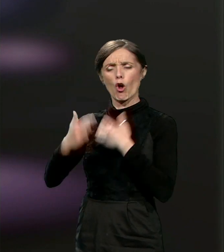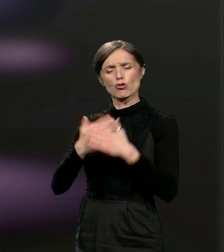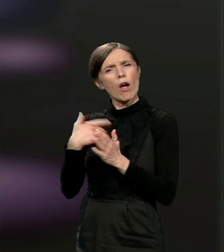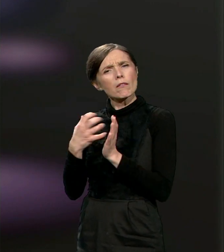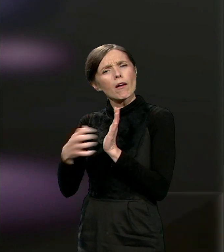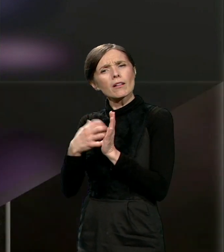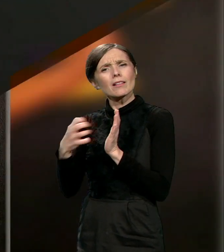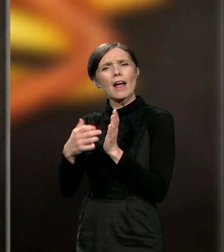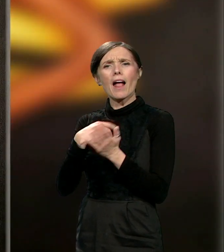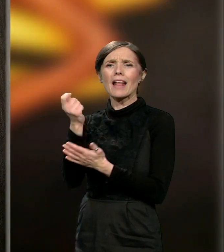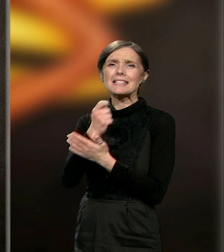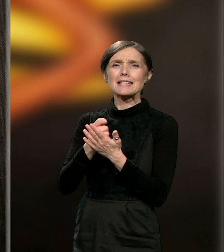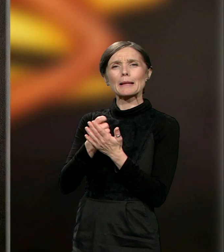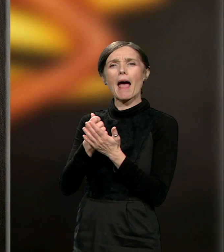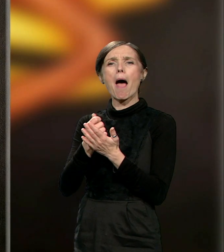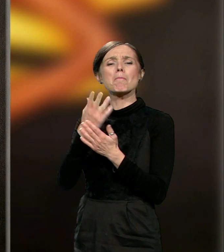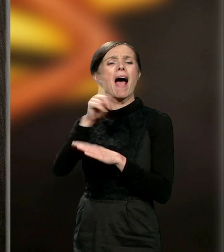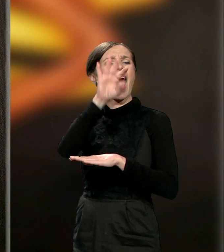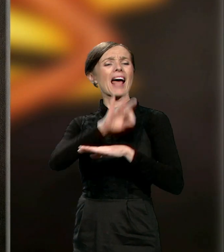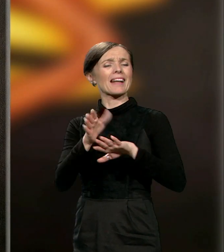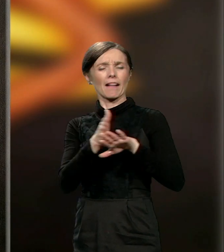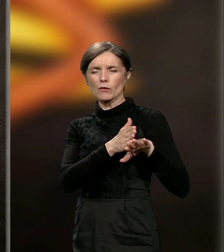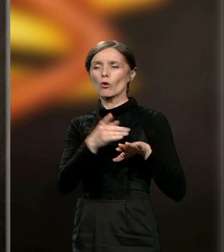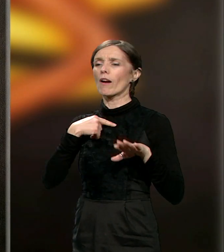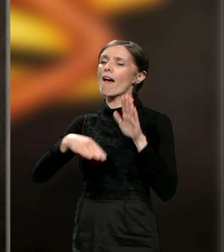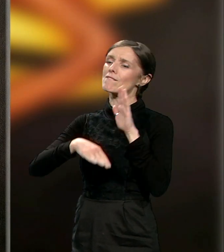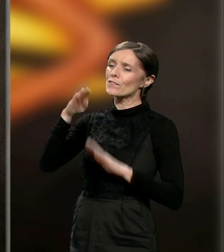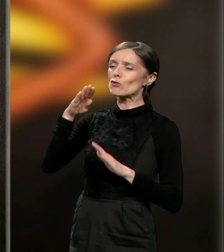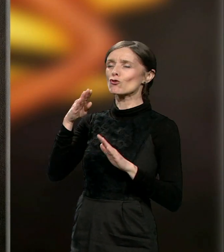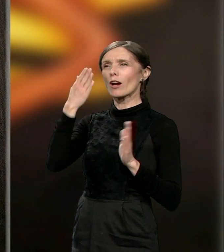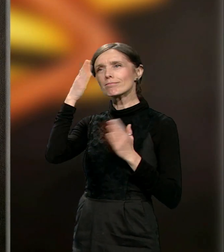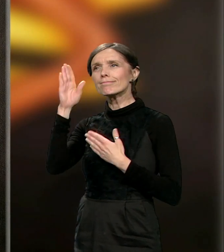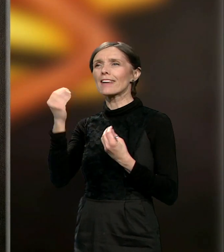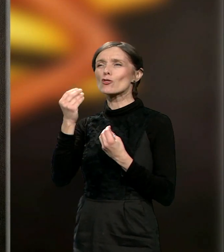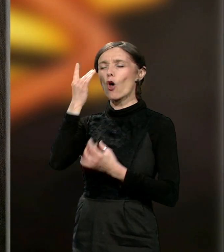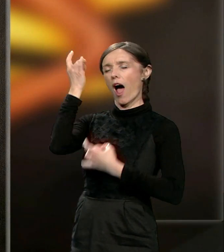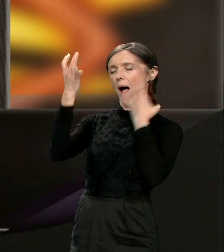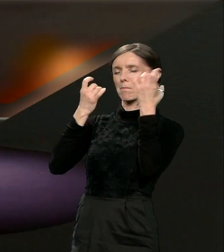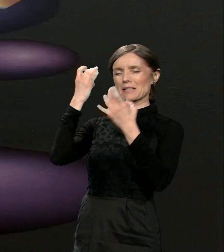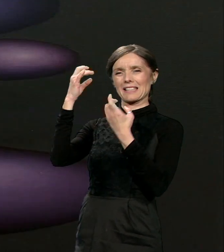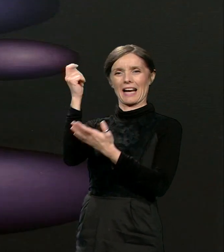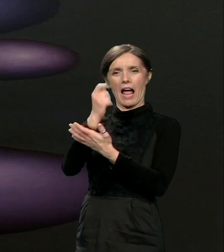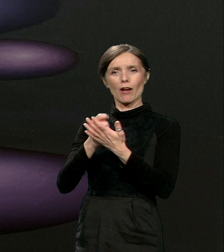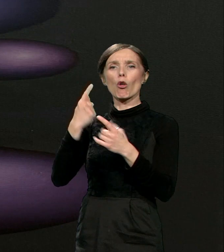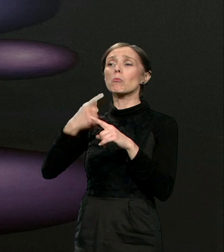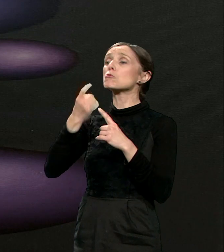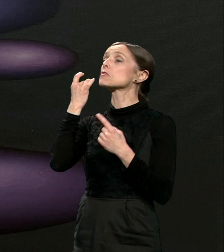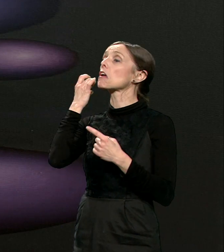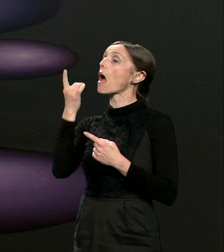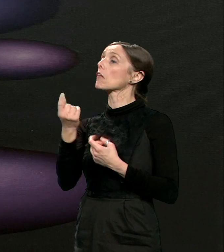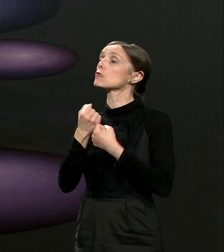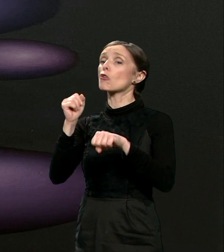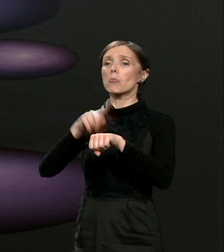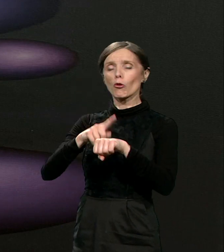crtam apstraktnije stvari, znači ne nešto vezano za fakultet, i da slikam u slobodno vreme kada je to